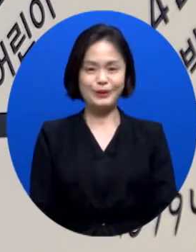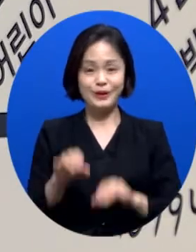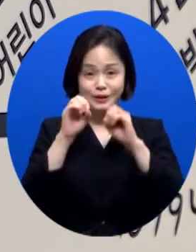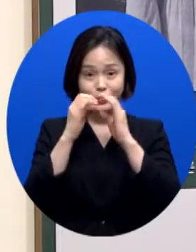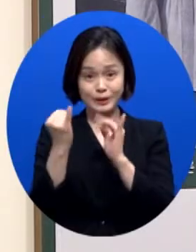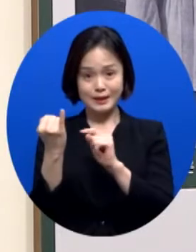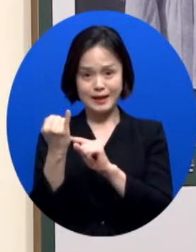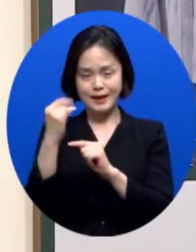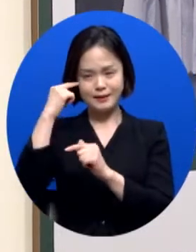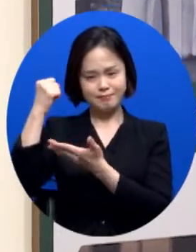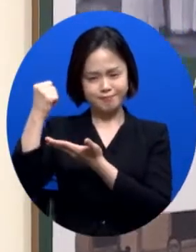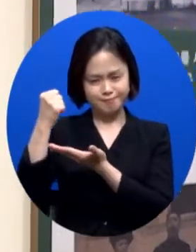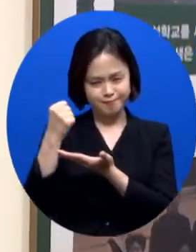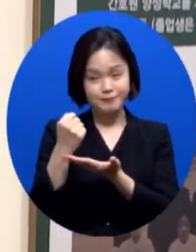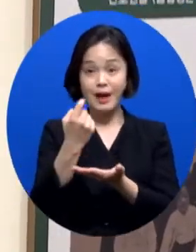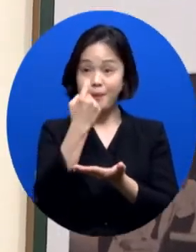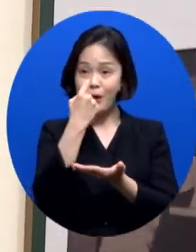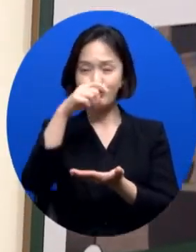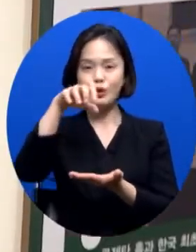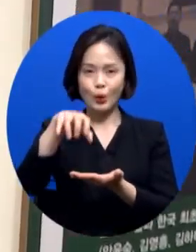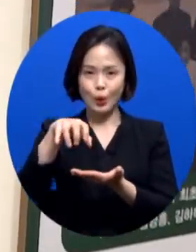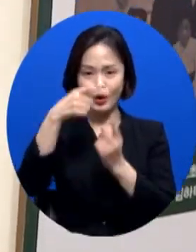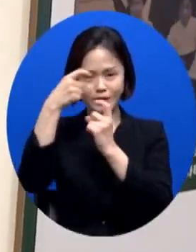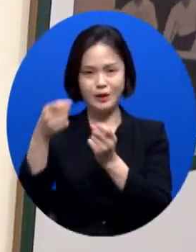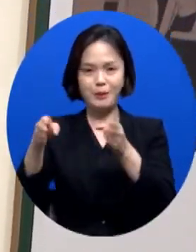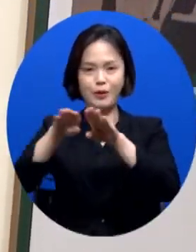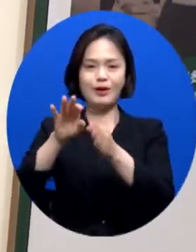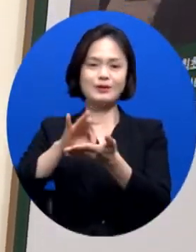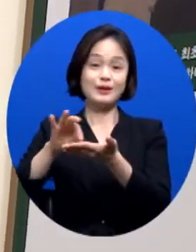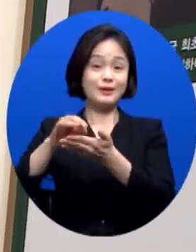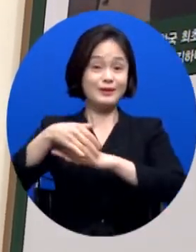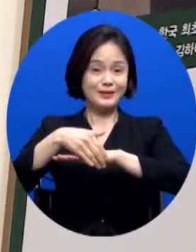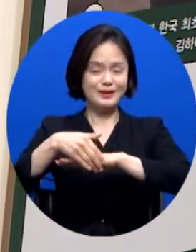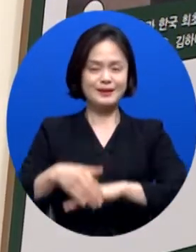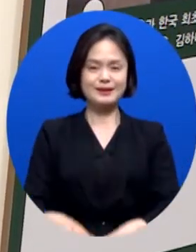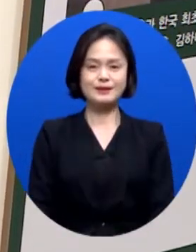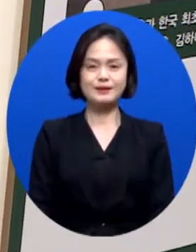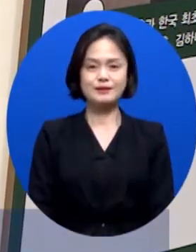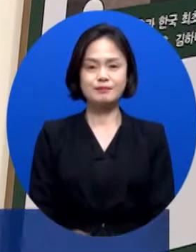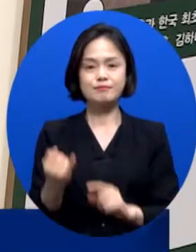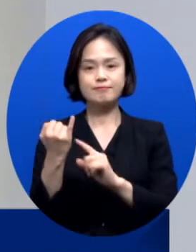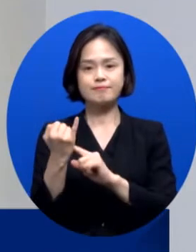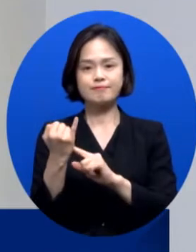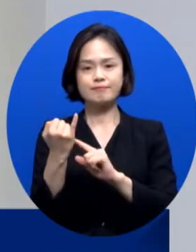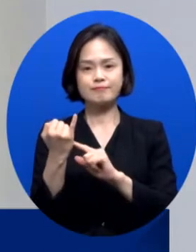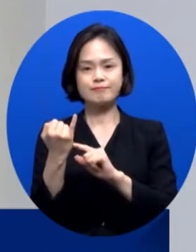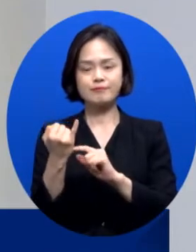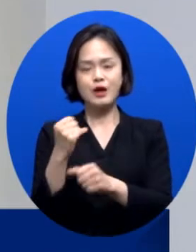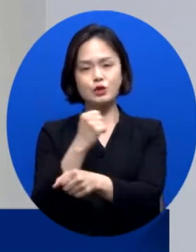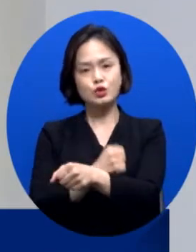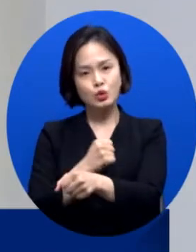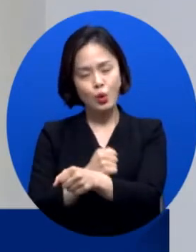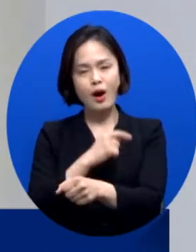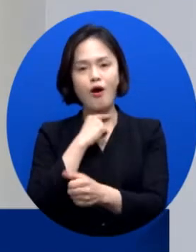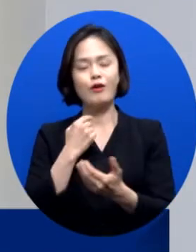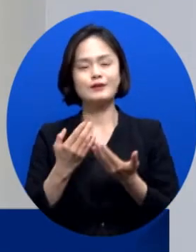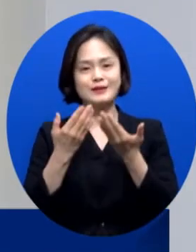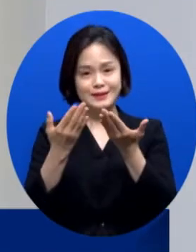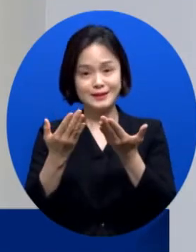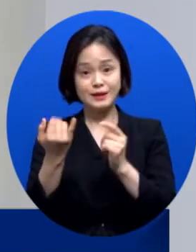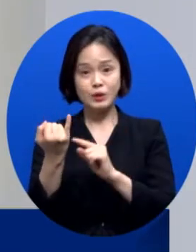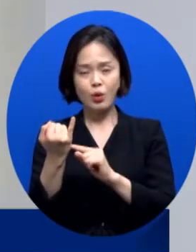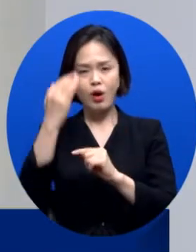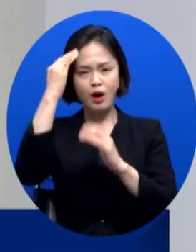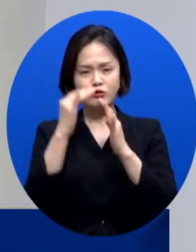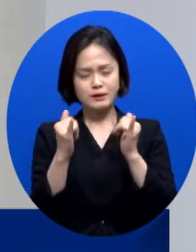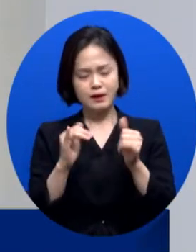정신을 계승하는 배움의 공간으로 꾸며나간다는 계획입니다. 그녀의 헌신, 또 한국 사람들을 사랑한 그